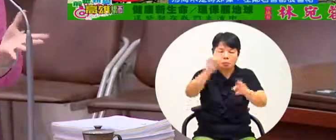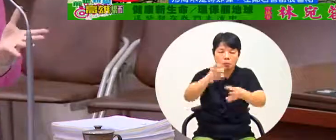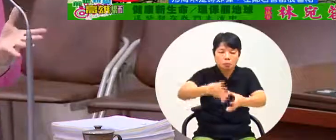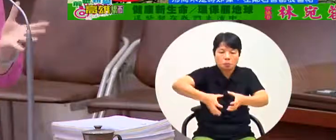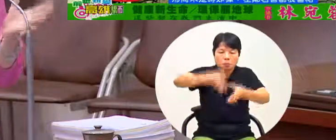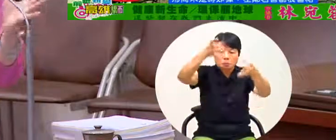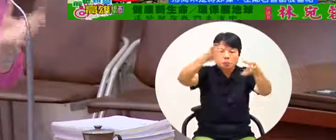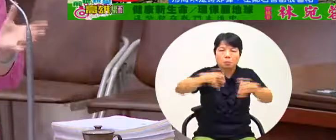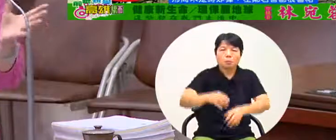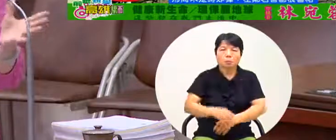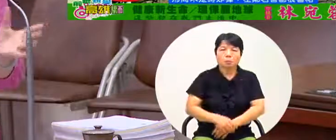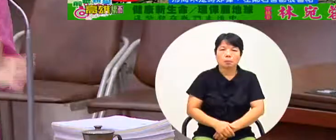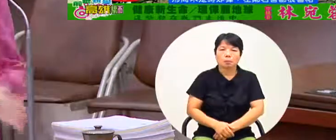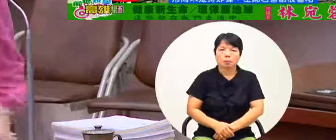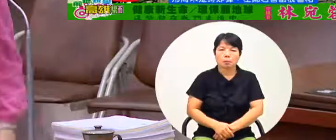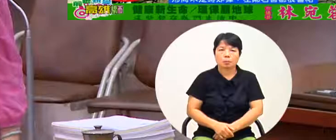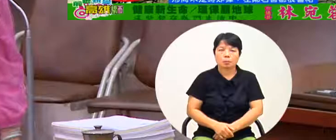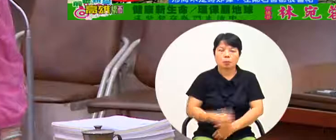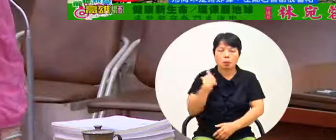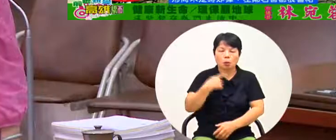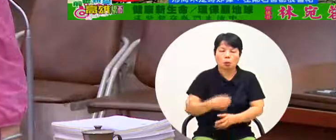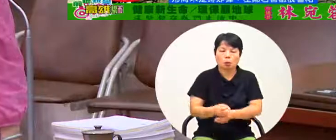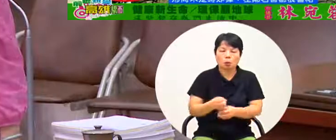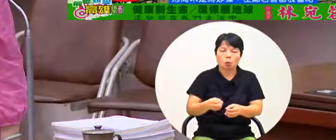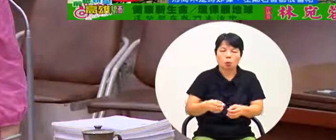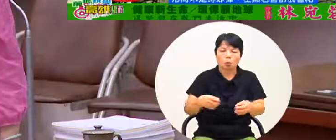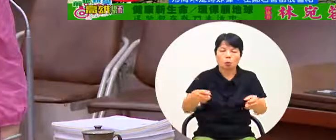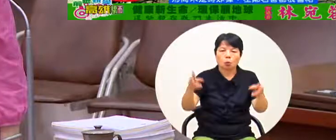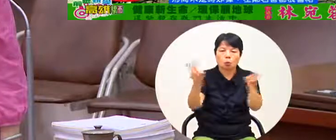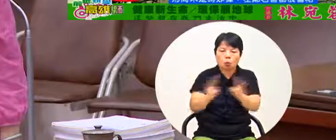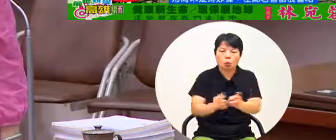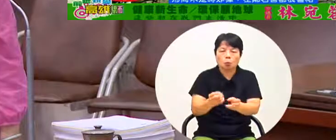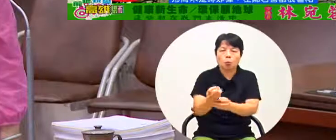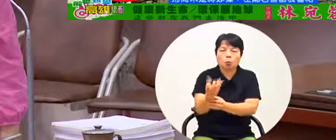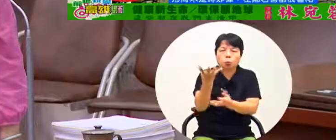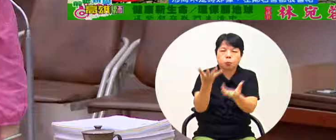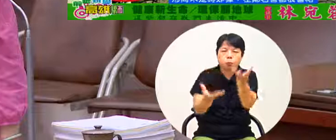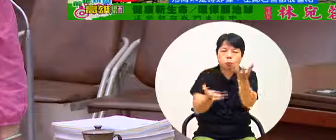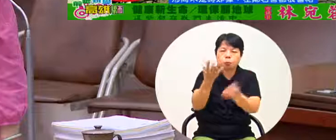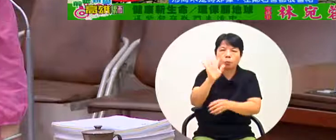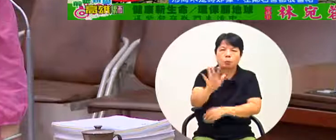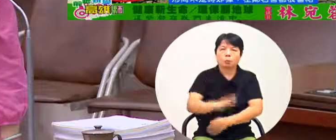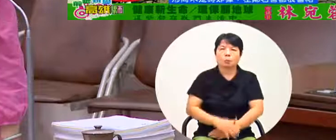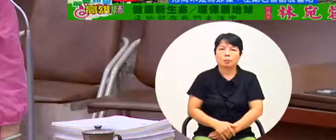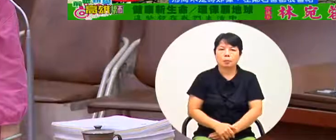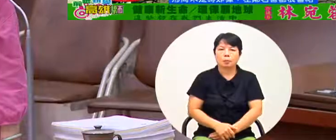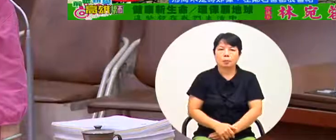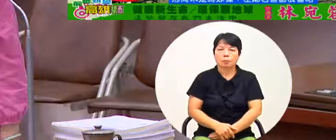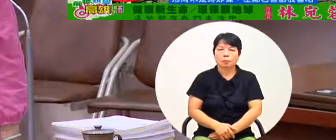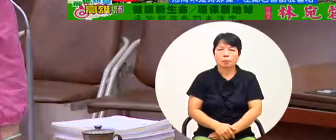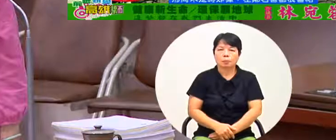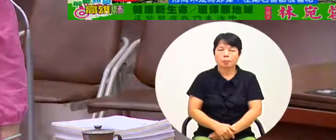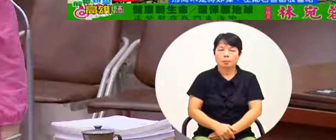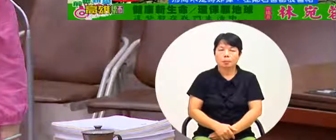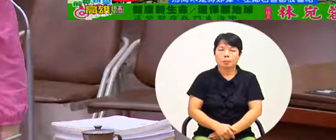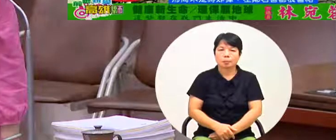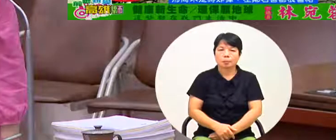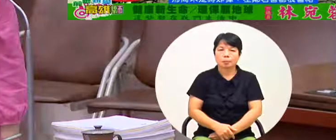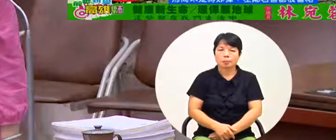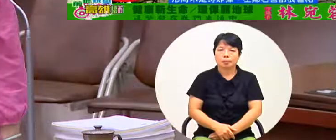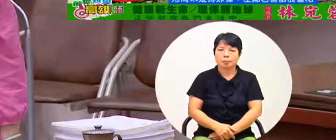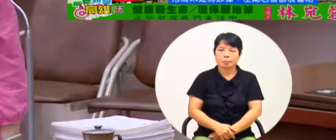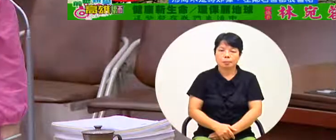出火嘛吼，就好像这样是对我们人们吼，应该是一